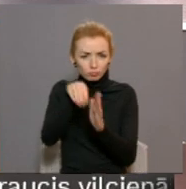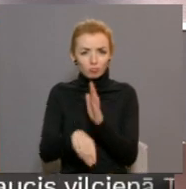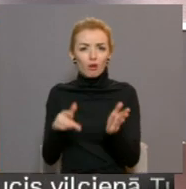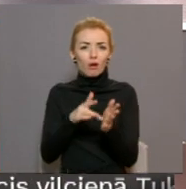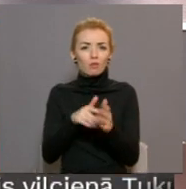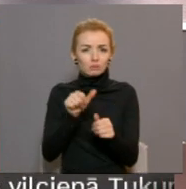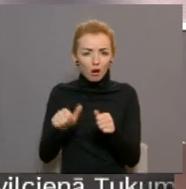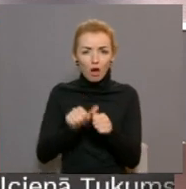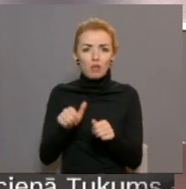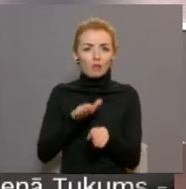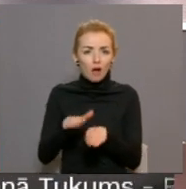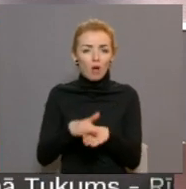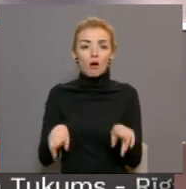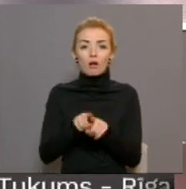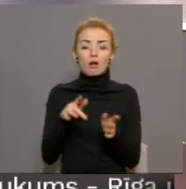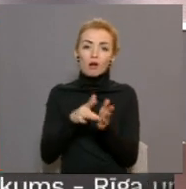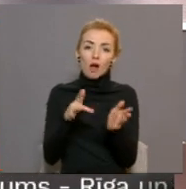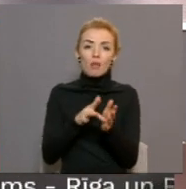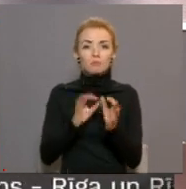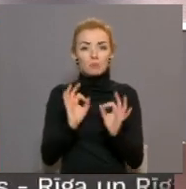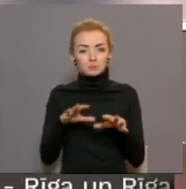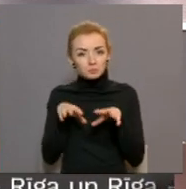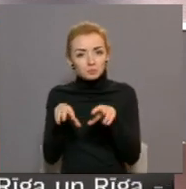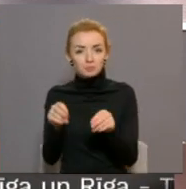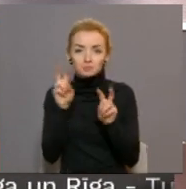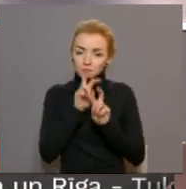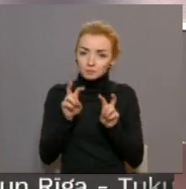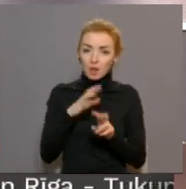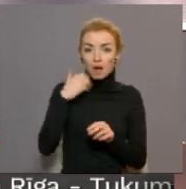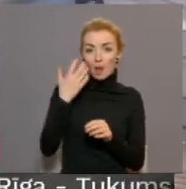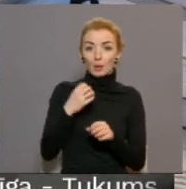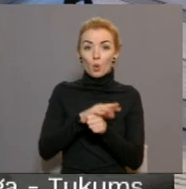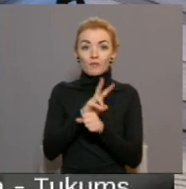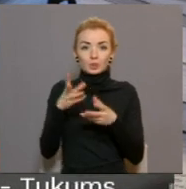kādi izmeklējumi jāveic slimībai atkāpjoties. Turpināja Kinca.